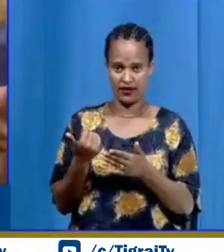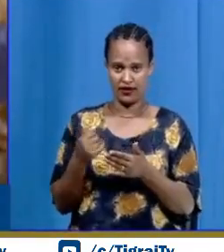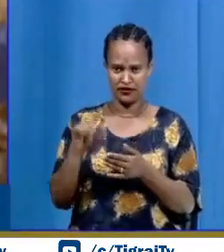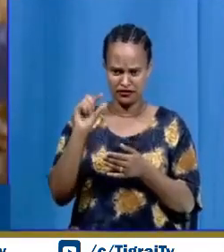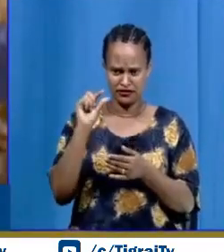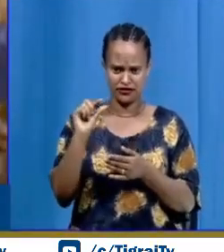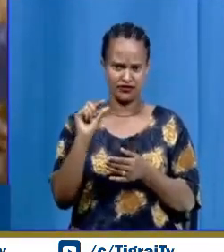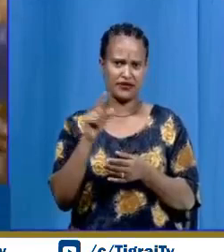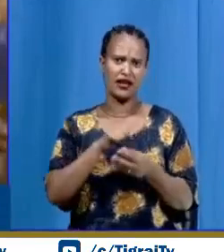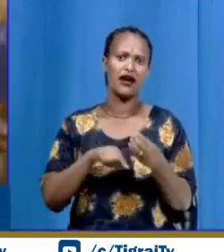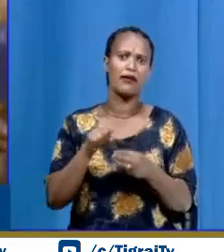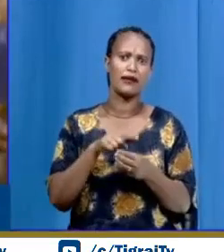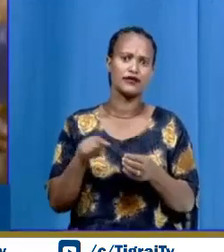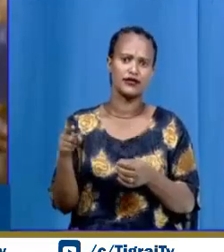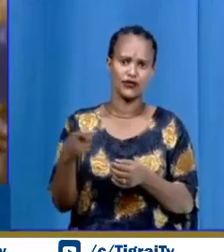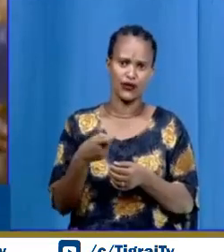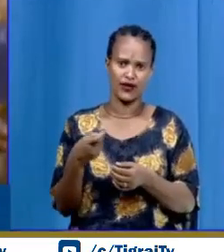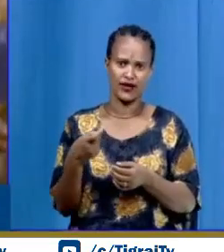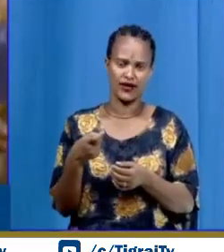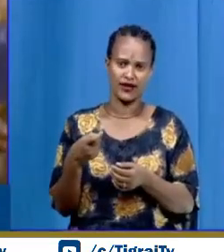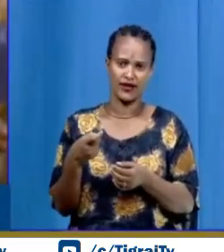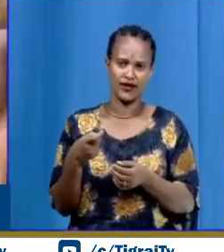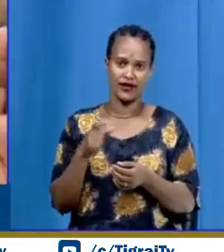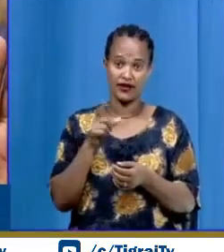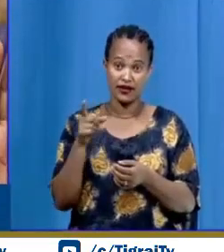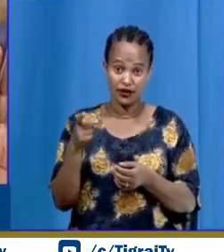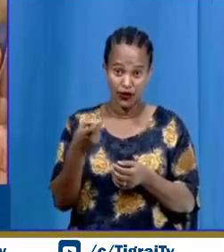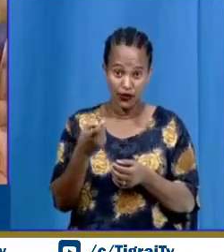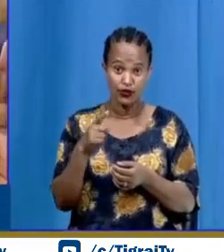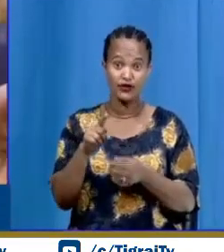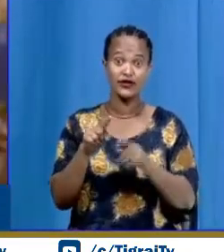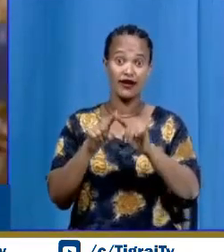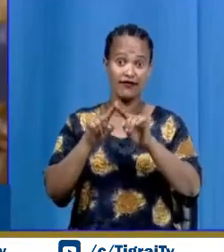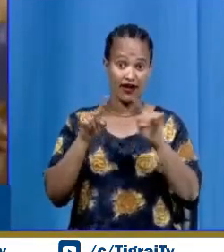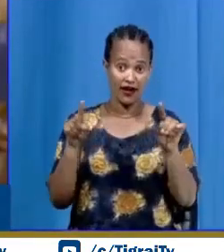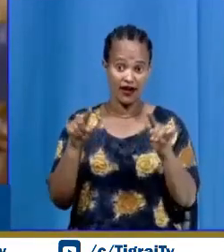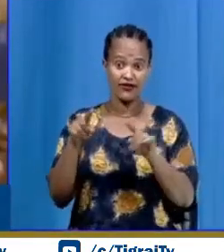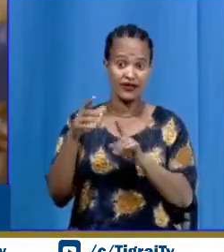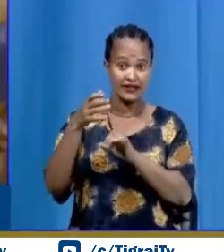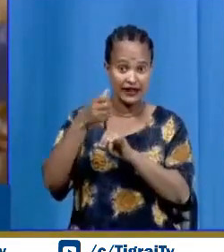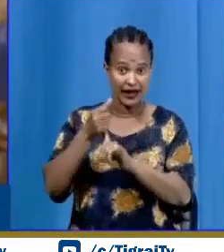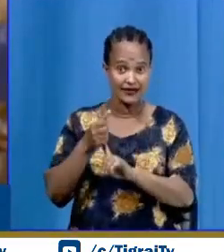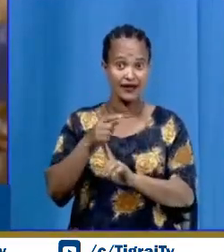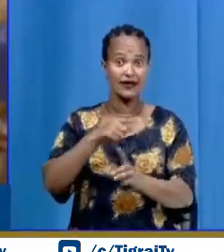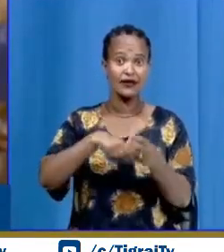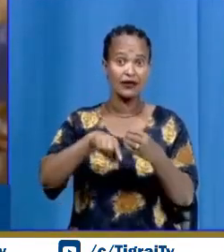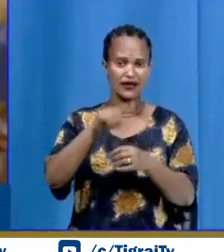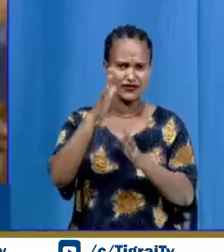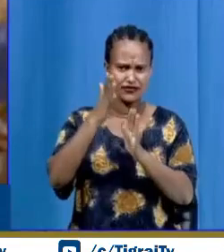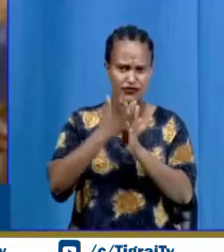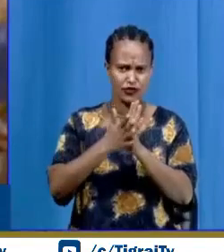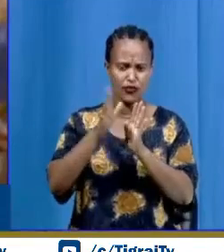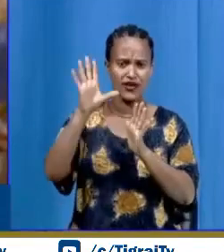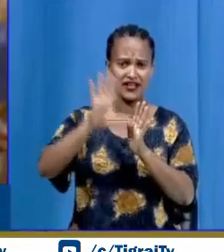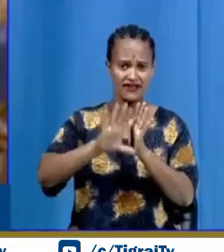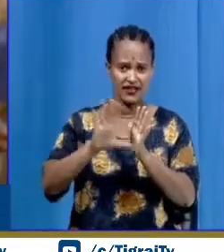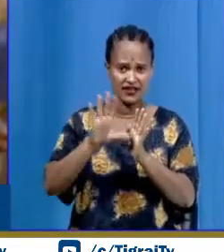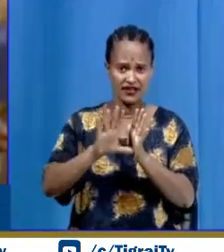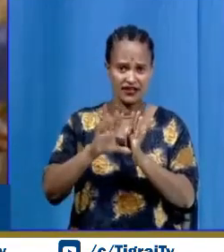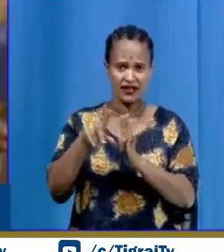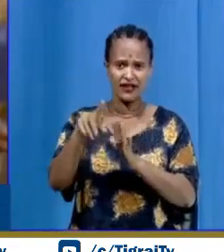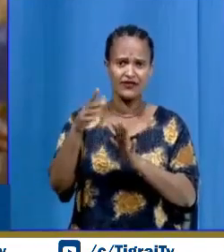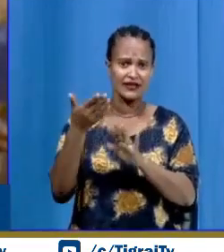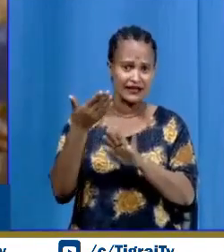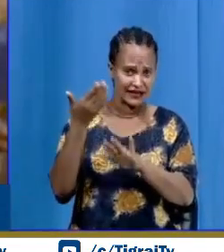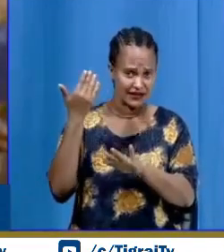ንእስ ዝበለ ከባብታት ስለ ዝኾነ ተዘይኮይኑ ተፈላላይ ኣብተን ዝሓዘለን ከባብታት ዝፈፀሞ ግፍዒ ካብቲ ናይቲ